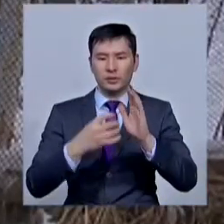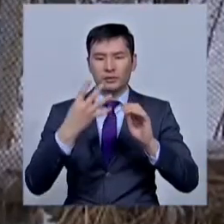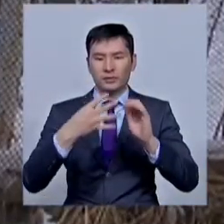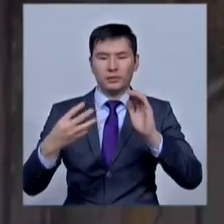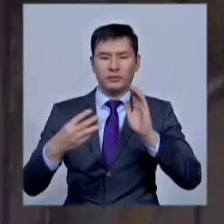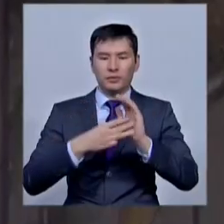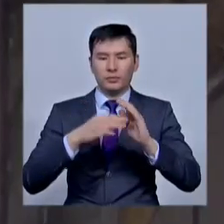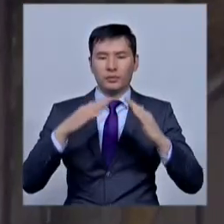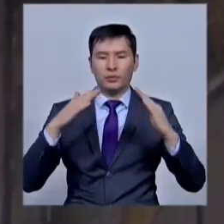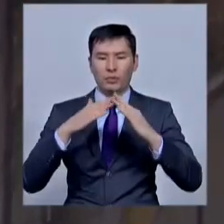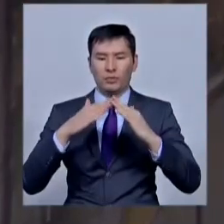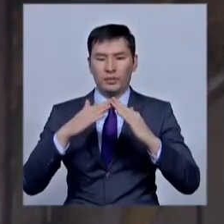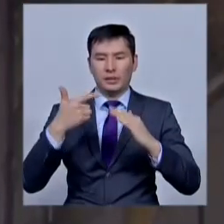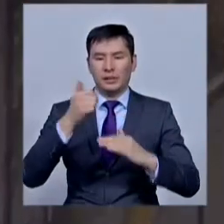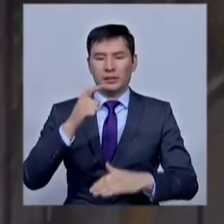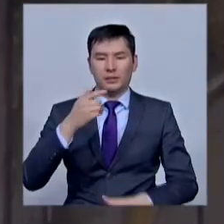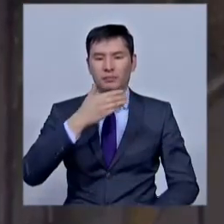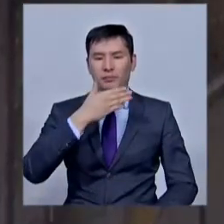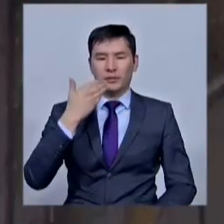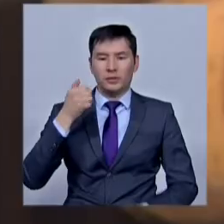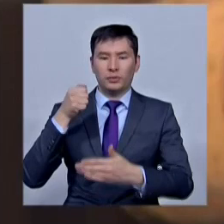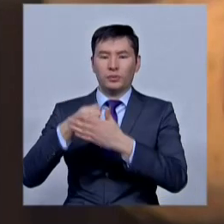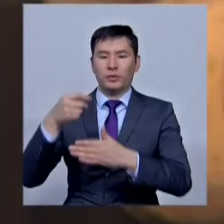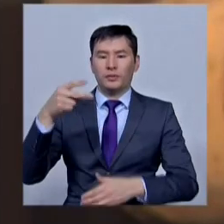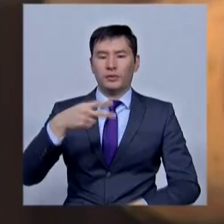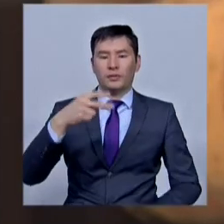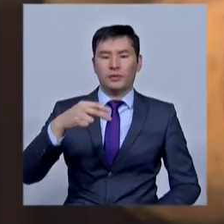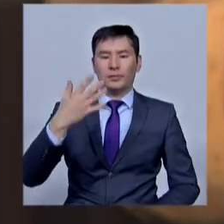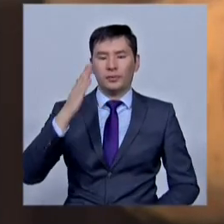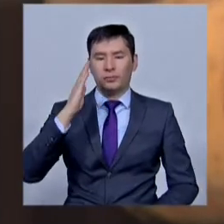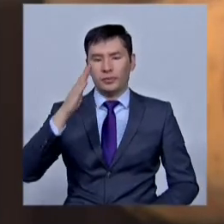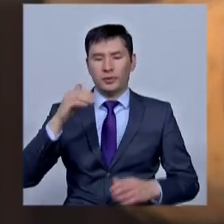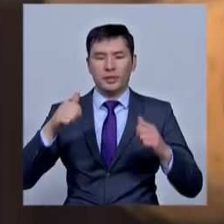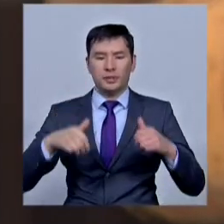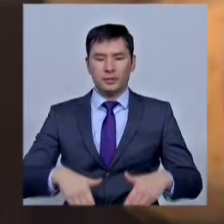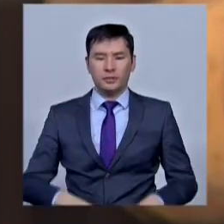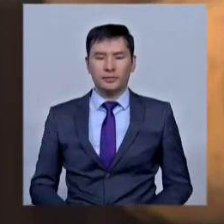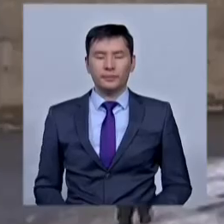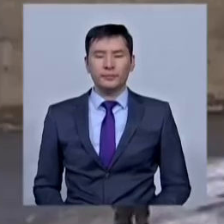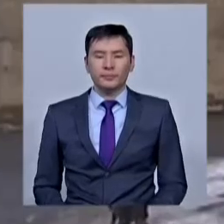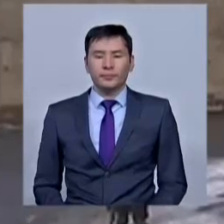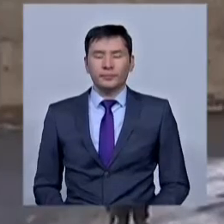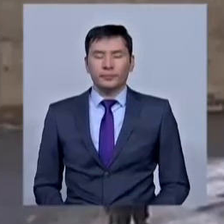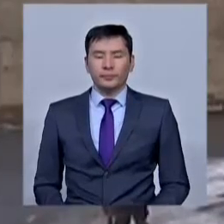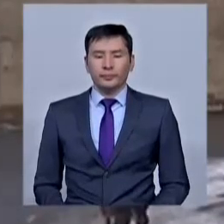құбыры кірмеген. Бұл мәселе 2025 жылға дейін толық шешімін табатын болады. Жанар Ғаниқызы, Мұрат Тайжан, Алматы телеарнасы.